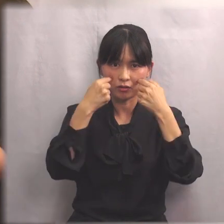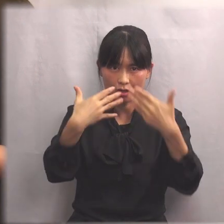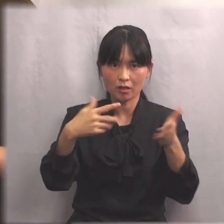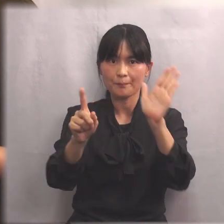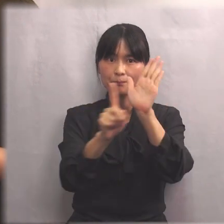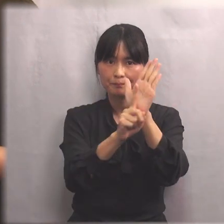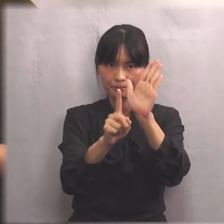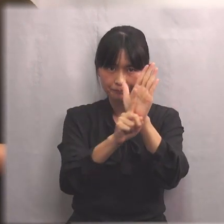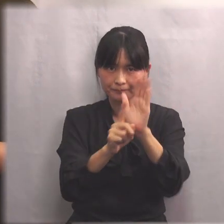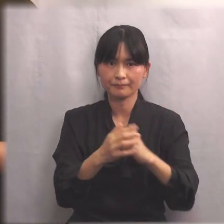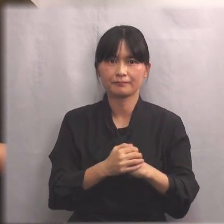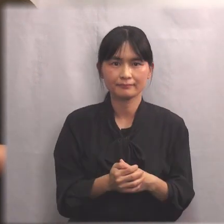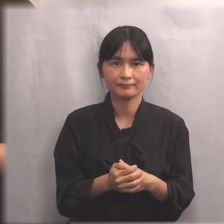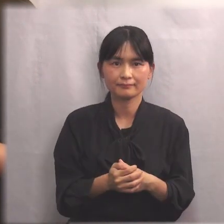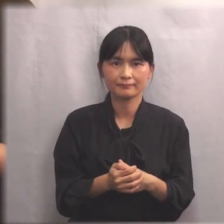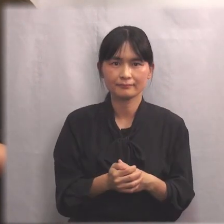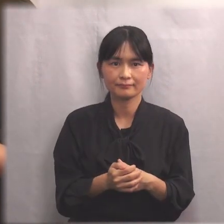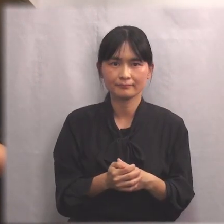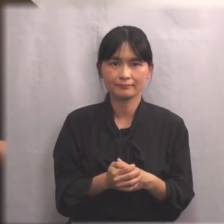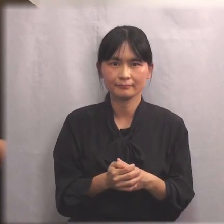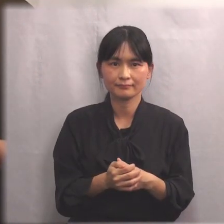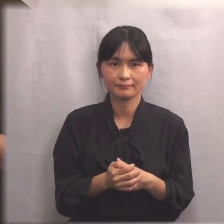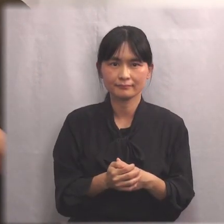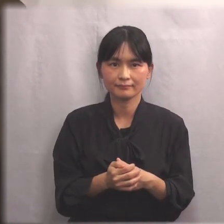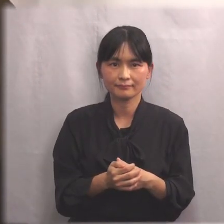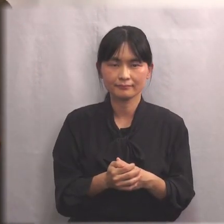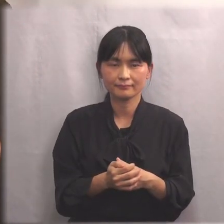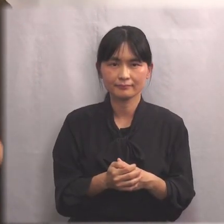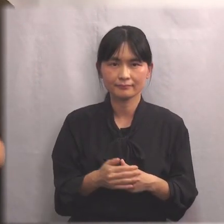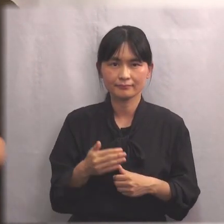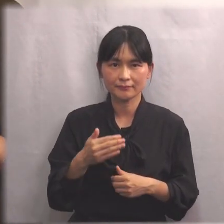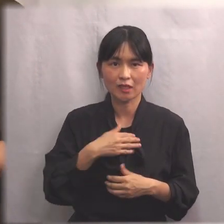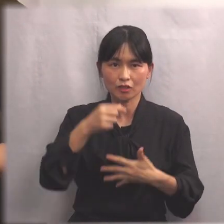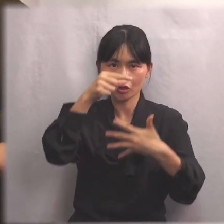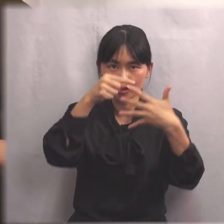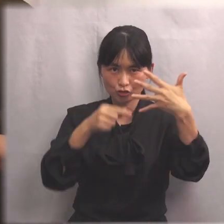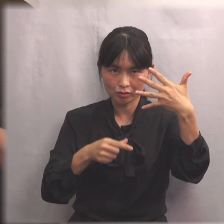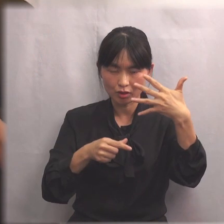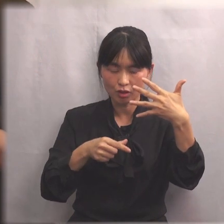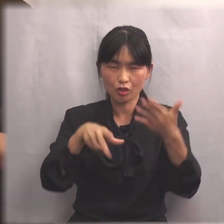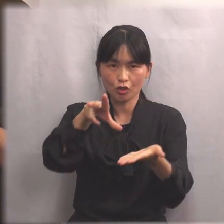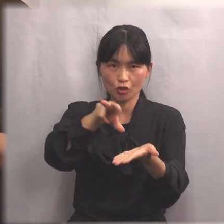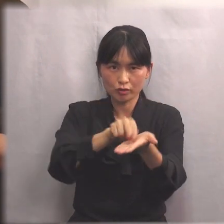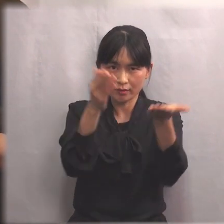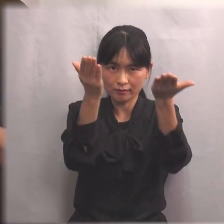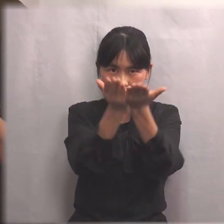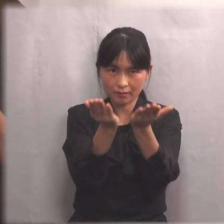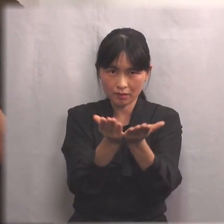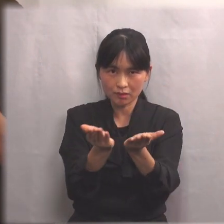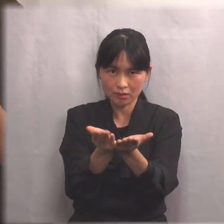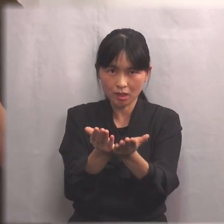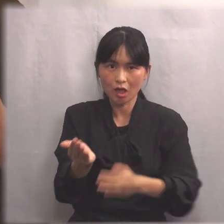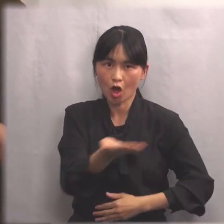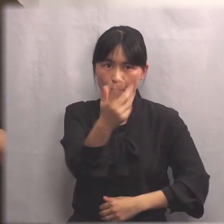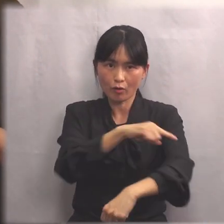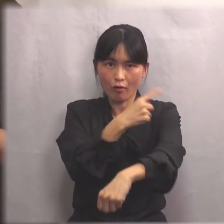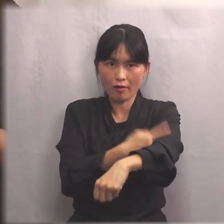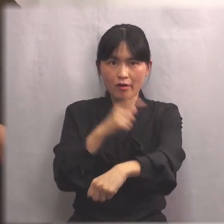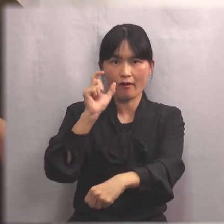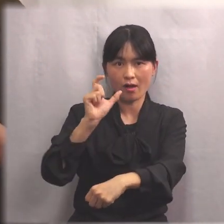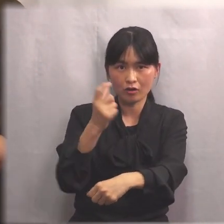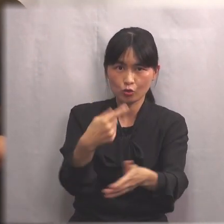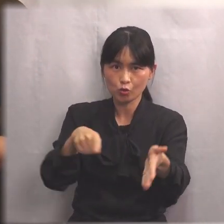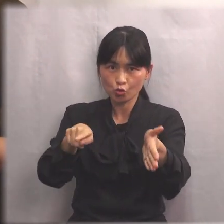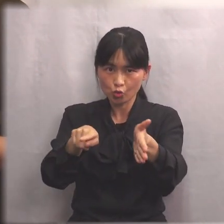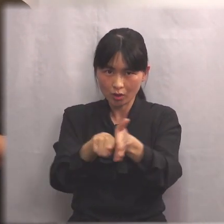점을 정확하게 명시하였습니다. 네, 제가 잠깐 순서를 이제 주제에 맞게 어떻게 당원의 권리를